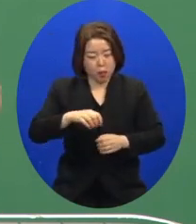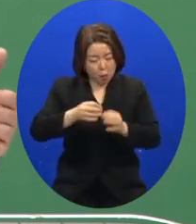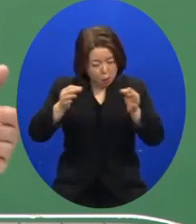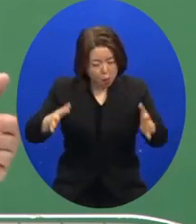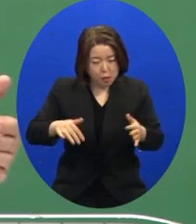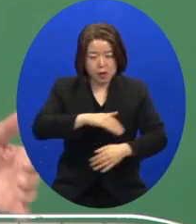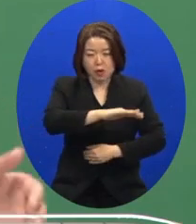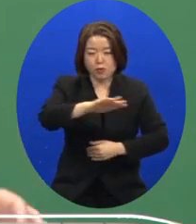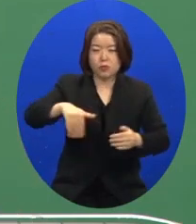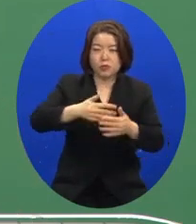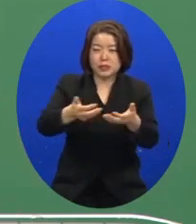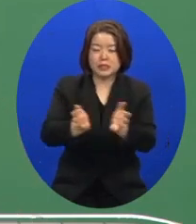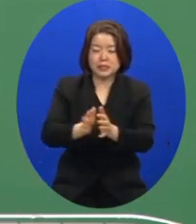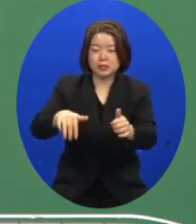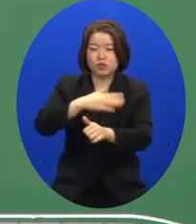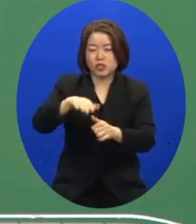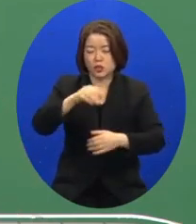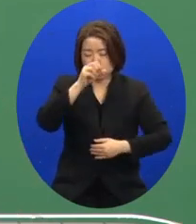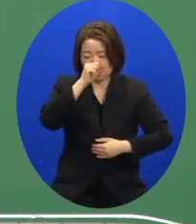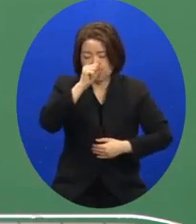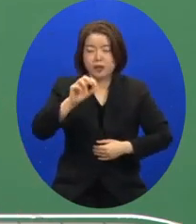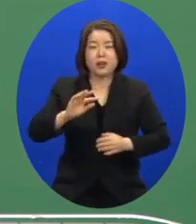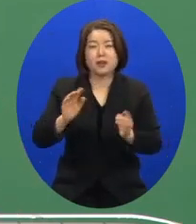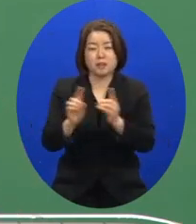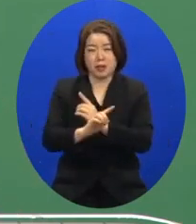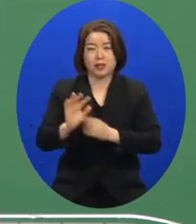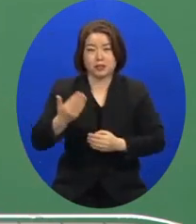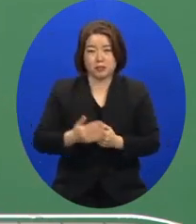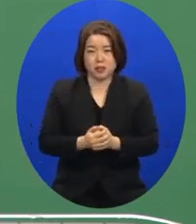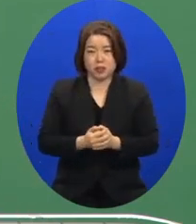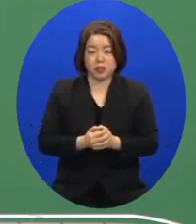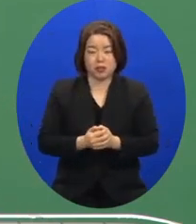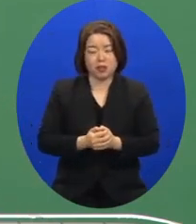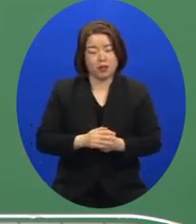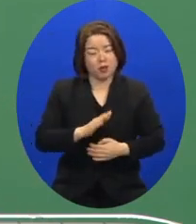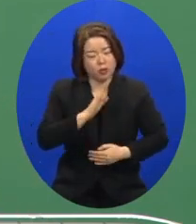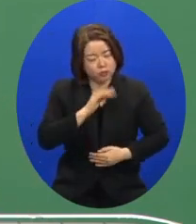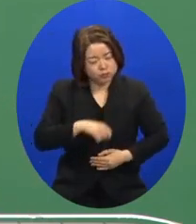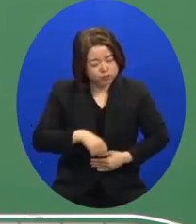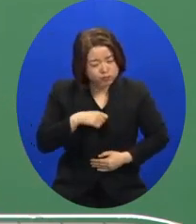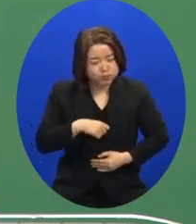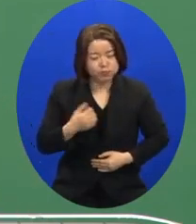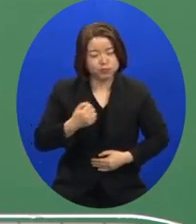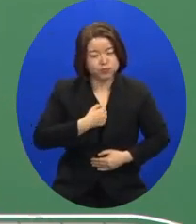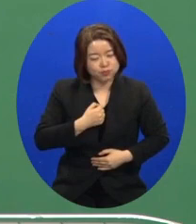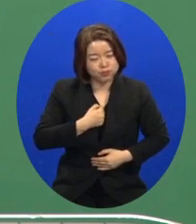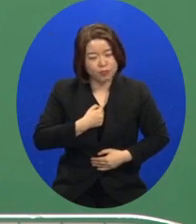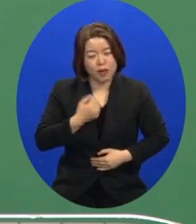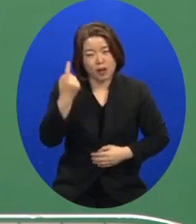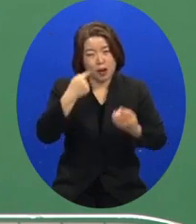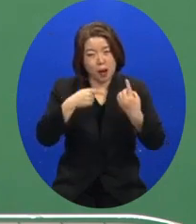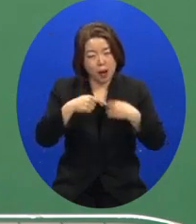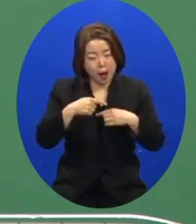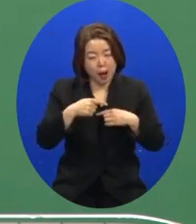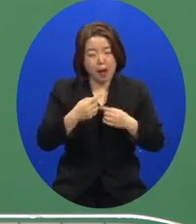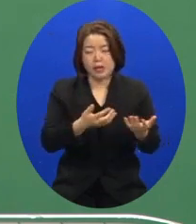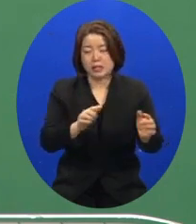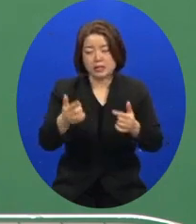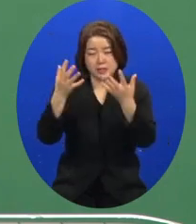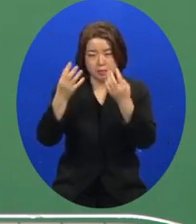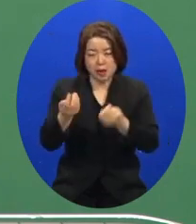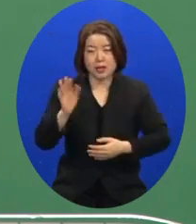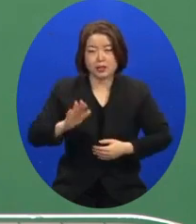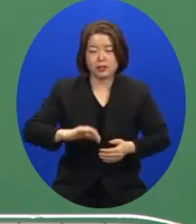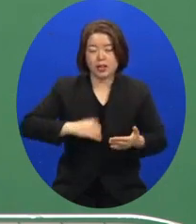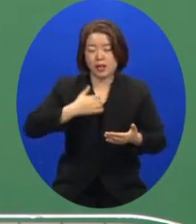분위기가 훈훈해졌습니다. 사실 속상한 일이 많은 하루였는데 이상하게 감동적인